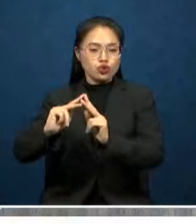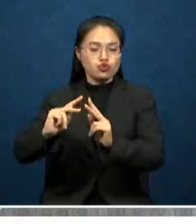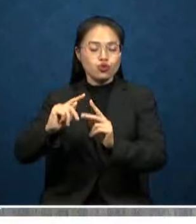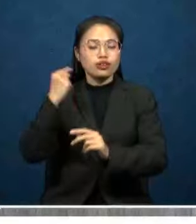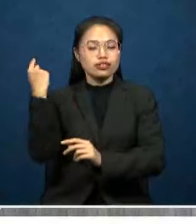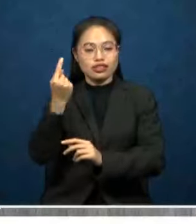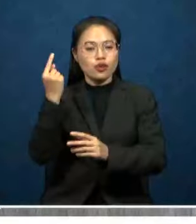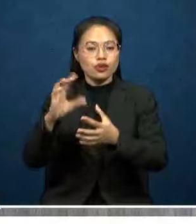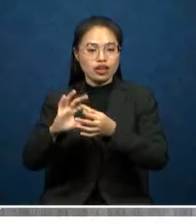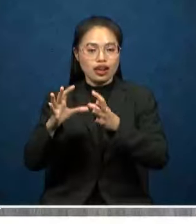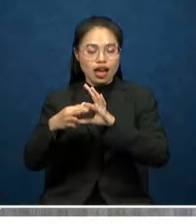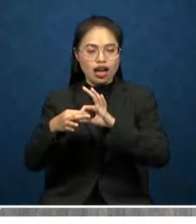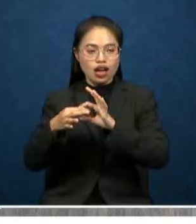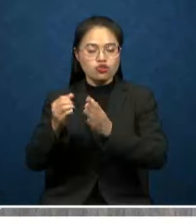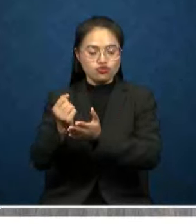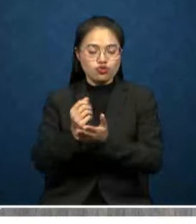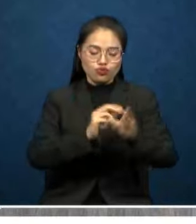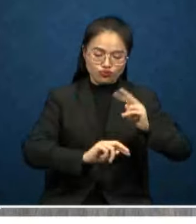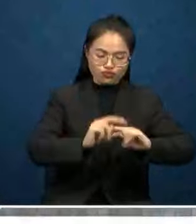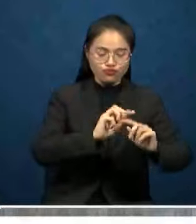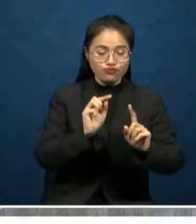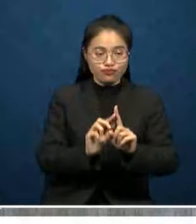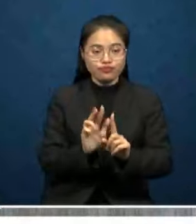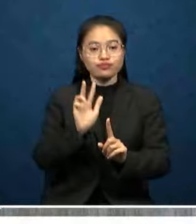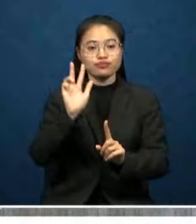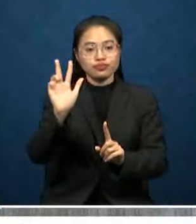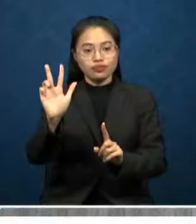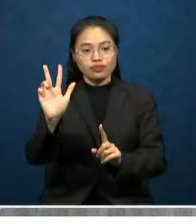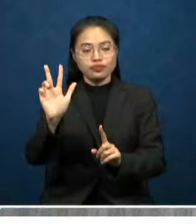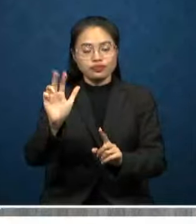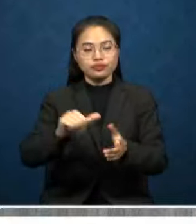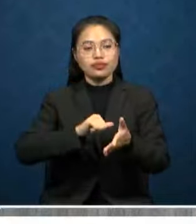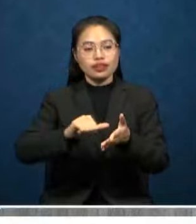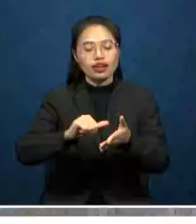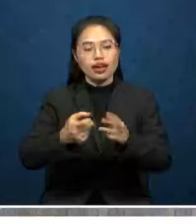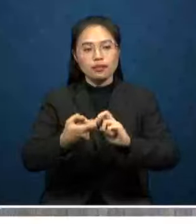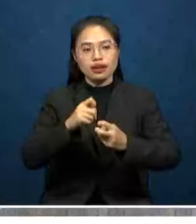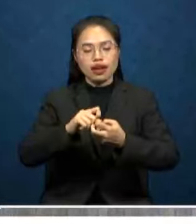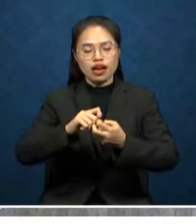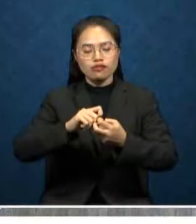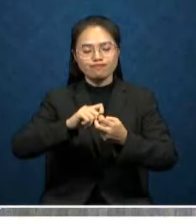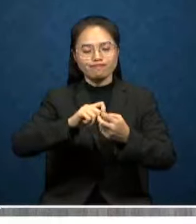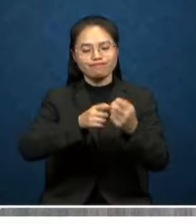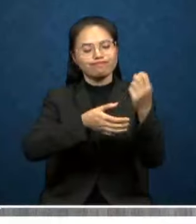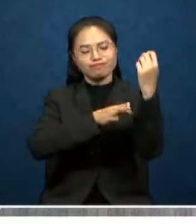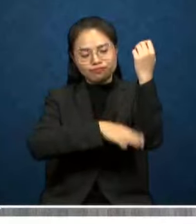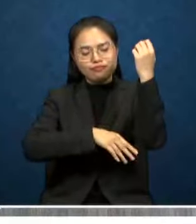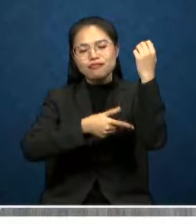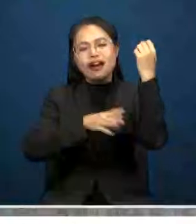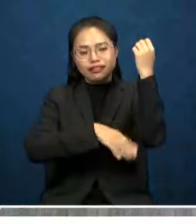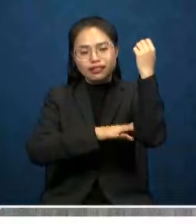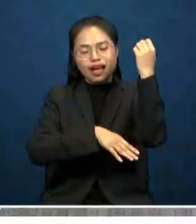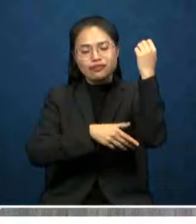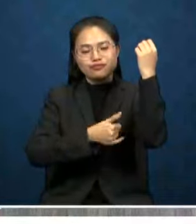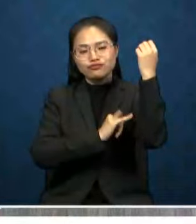นะครับเรื่องที่ 3ครับเรื่องของการแก้ปัญหาในจังหวัดชายแดนภาคใต้แม้